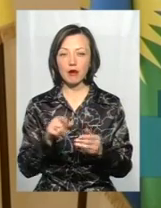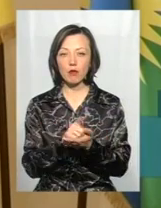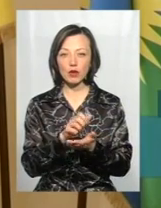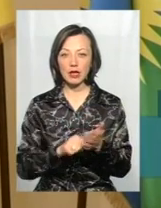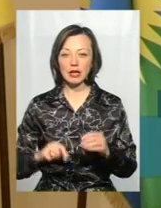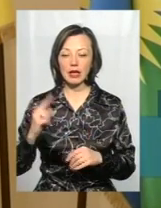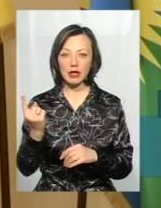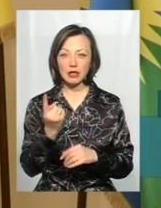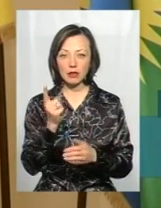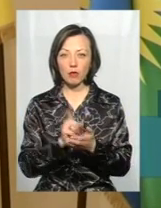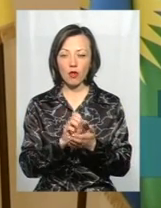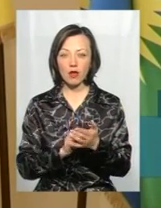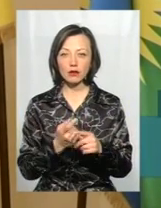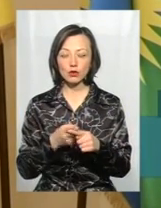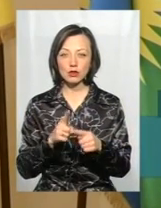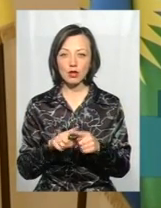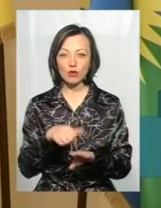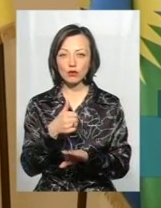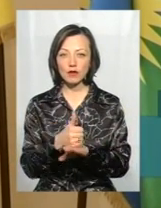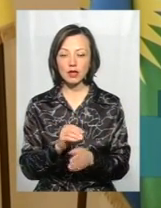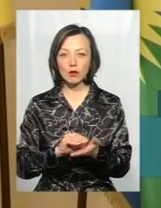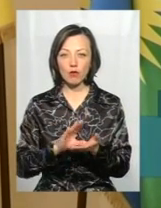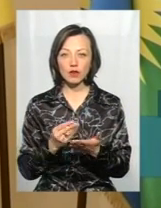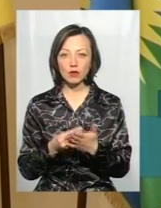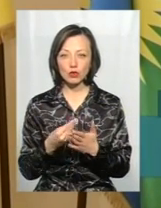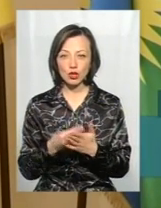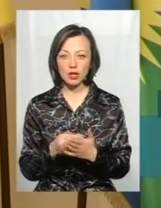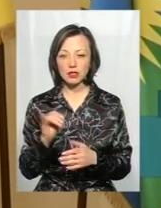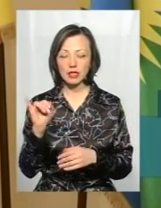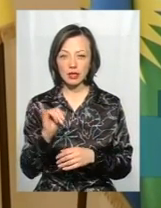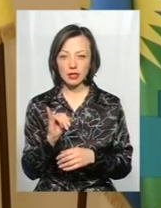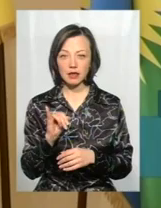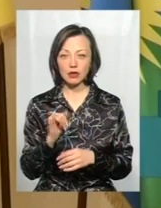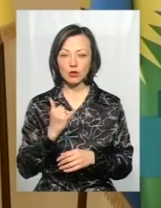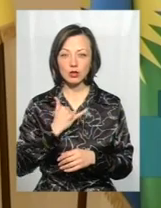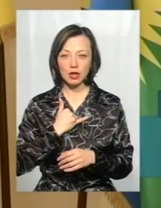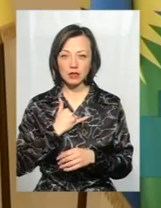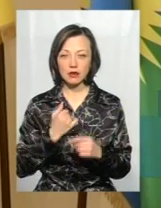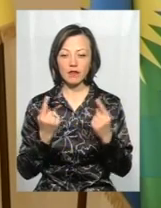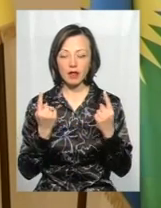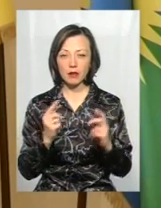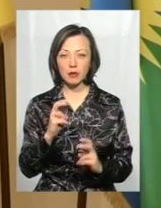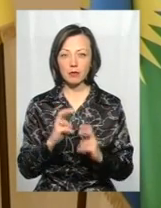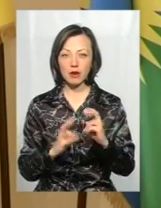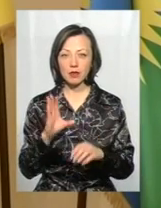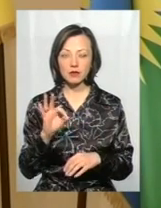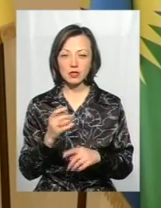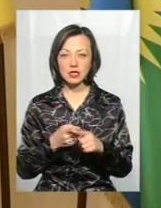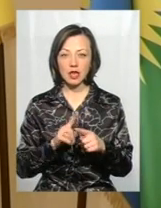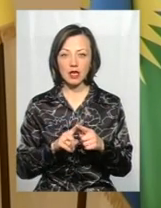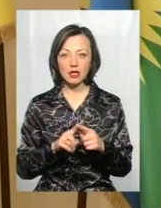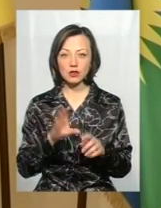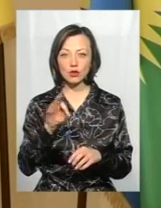єдиний податок. Це є основні наповнення бюджету. Ну і безумовно, в нас велике підприємство, це є солодовий